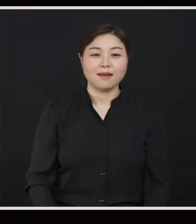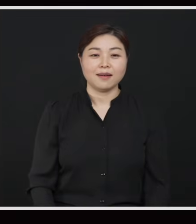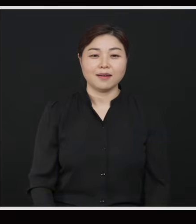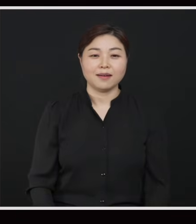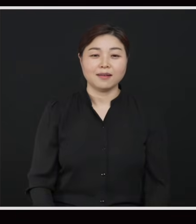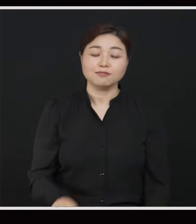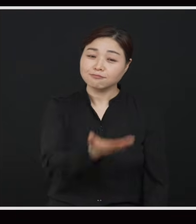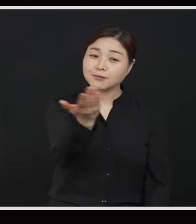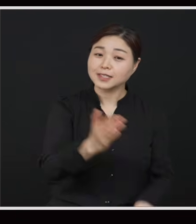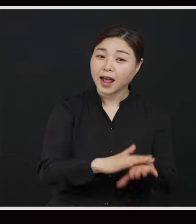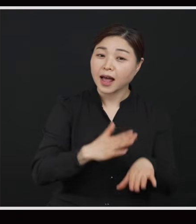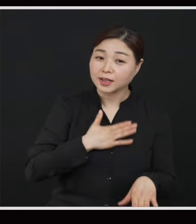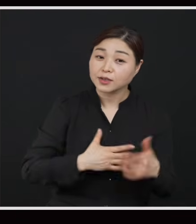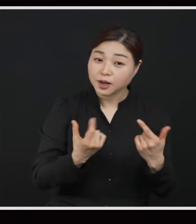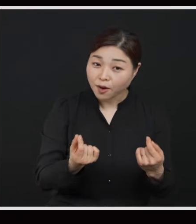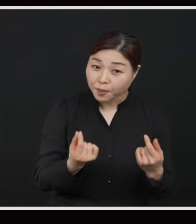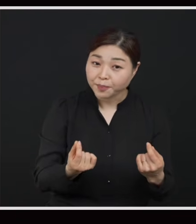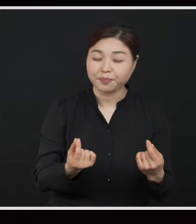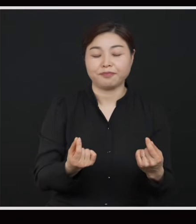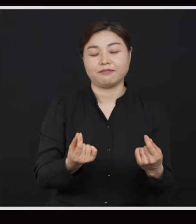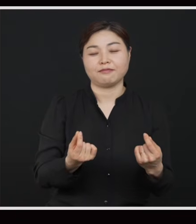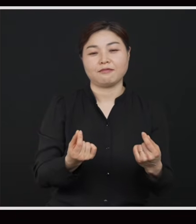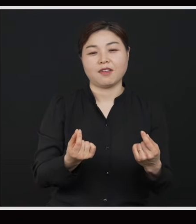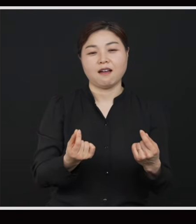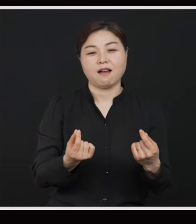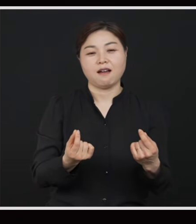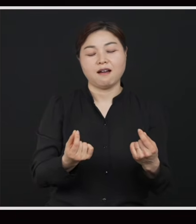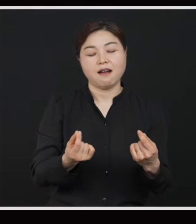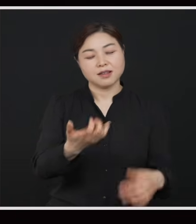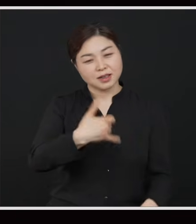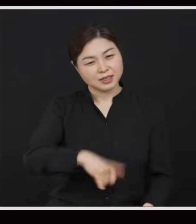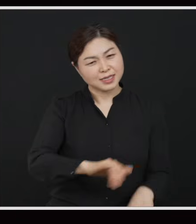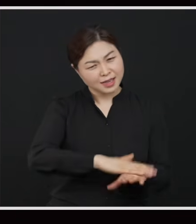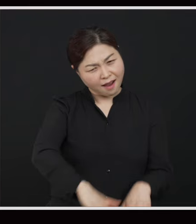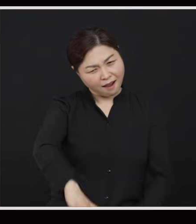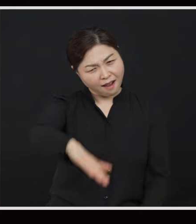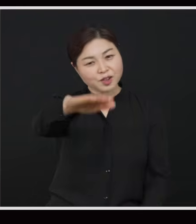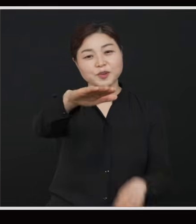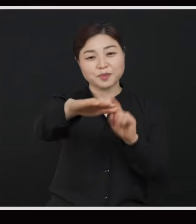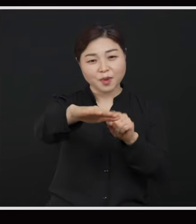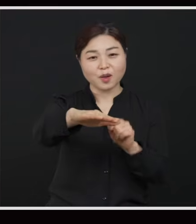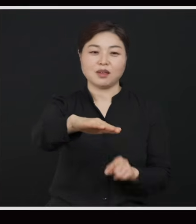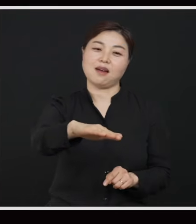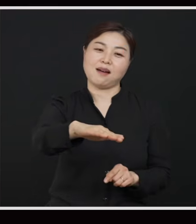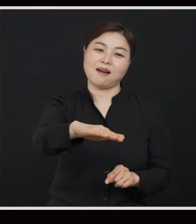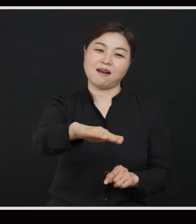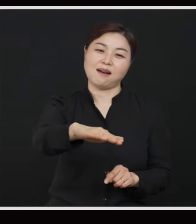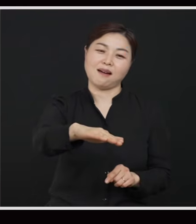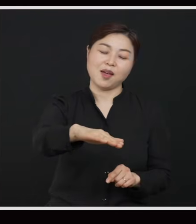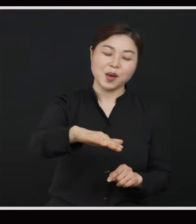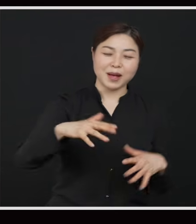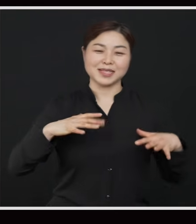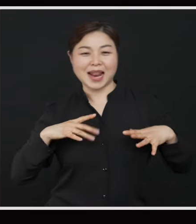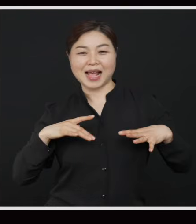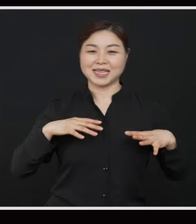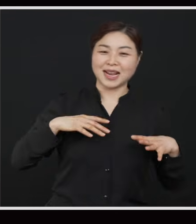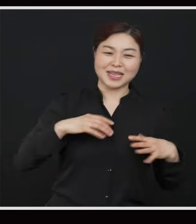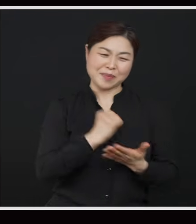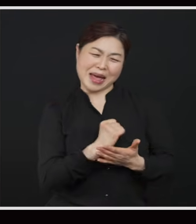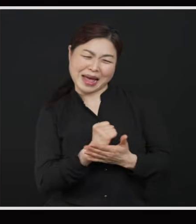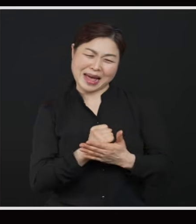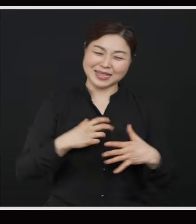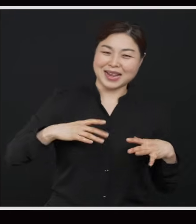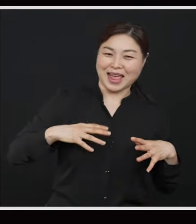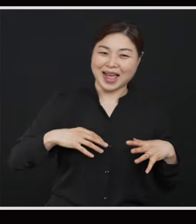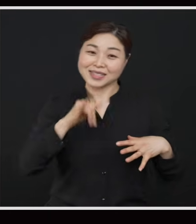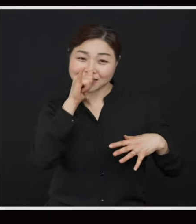또 그리고 여러분들 알겠지만 뭐 자식이 잘 되면은 그 주위에서 말려도 자식 자랑